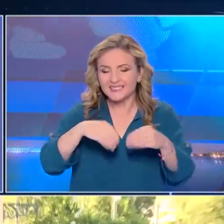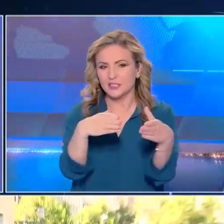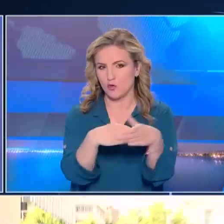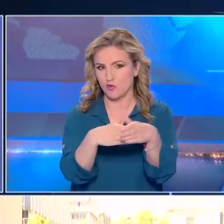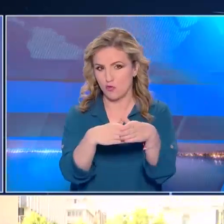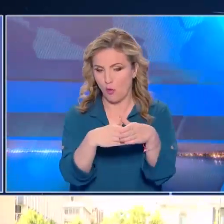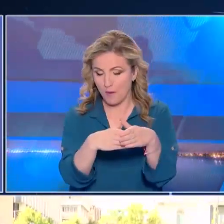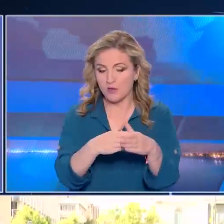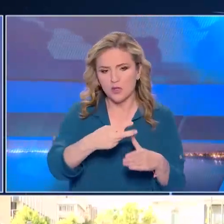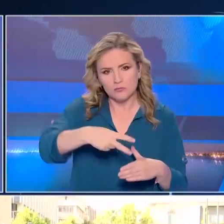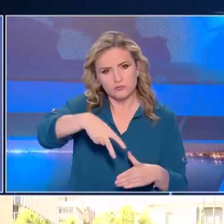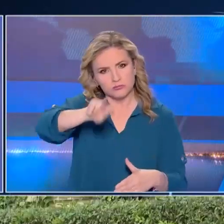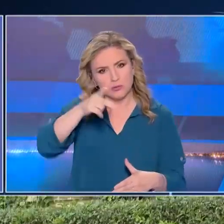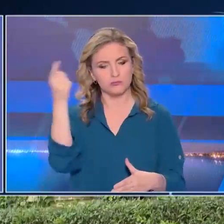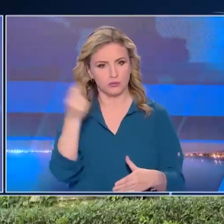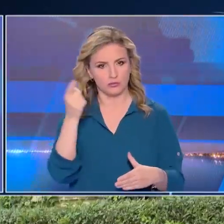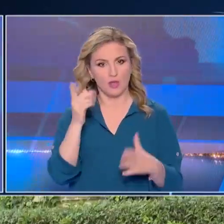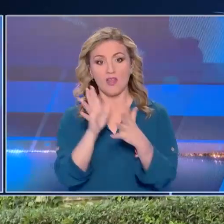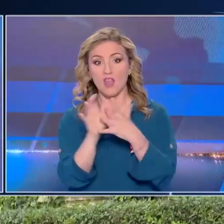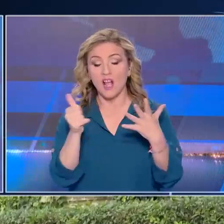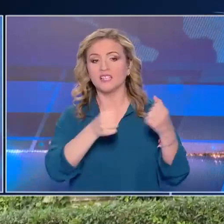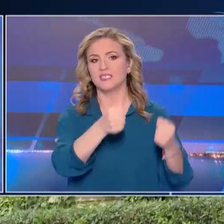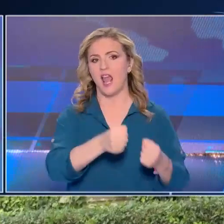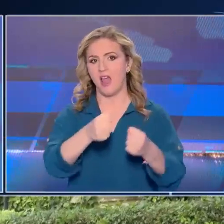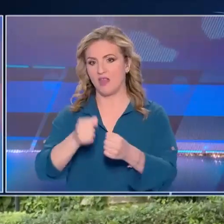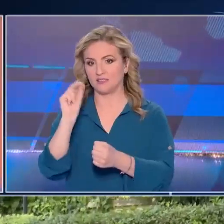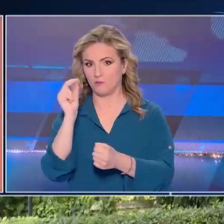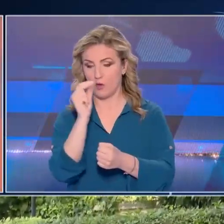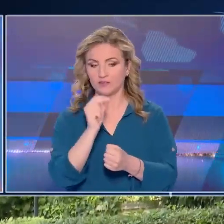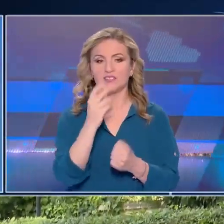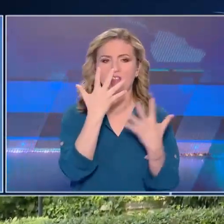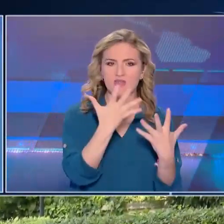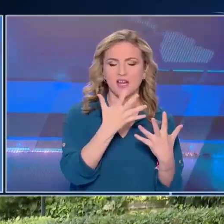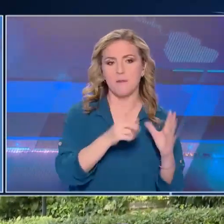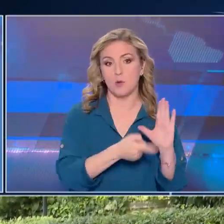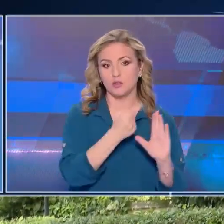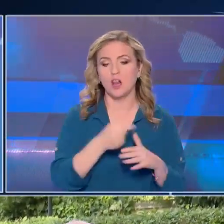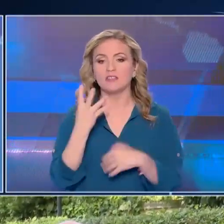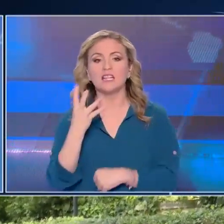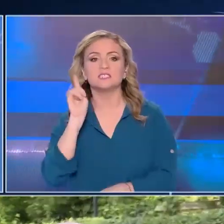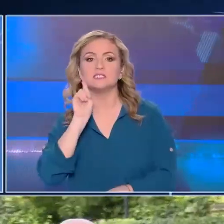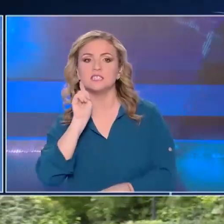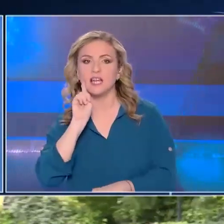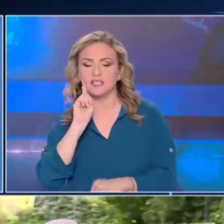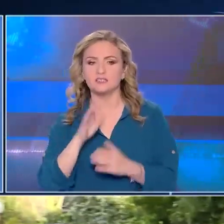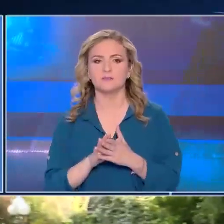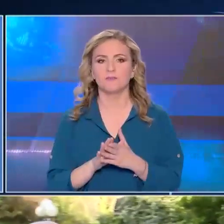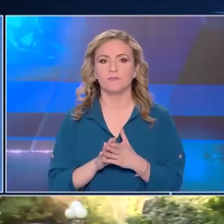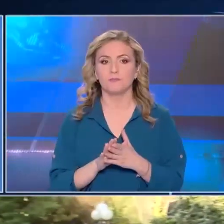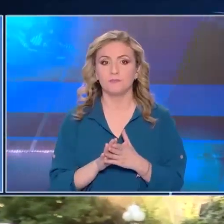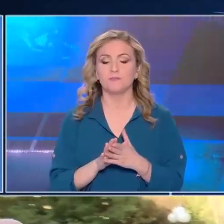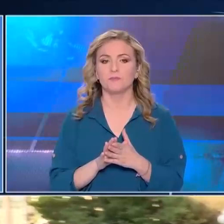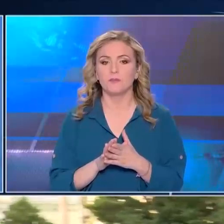Λύση ανέβασε και αυτά τα ποσοστά της, πήρε 16 έδρες, 10 πρωτάκια και 4 γυναίκες. Είναι ενδιαφέρον, βέβαια θα έχει